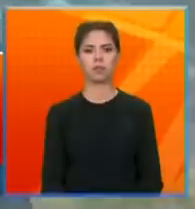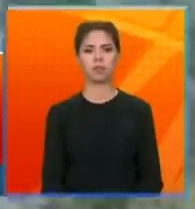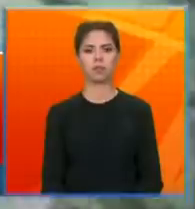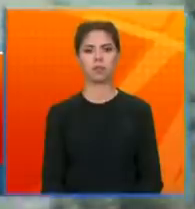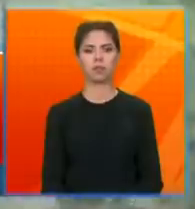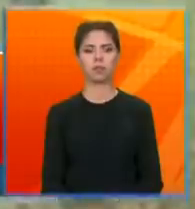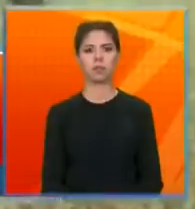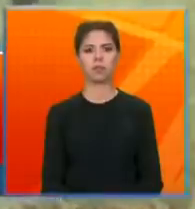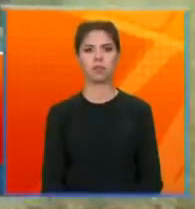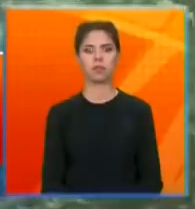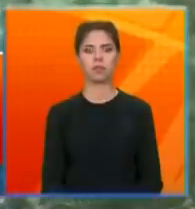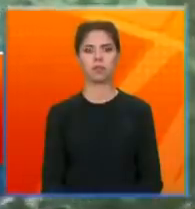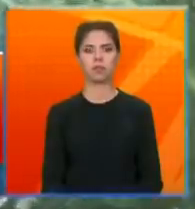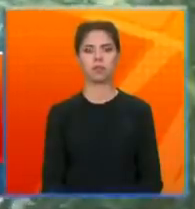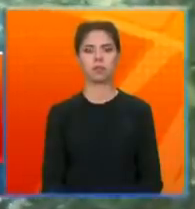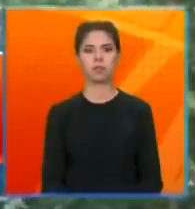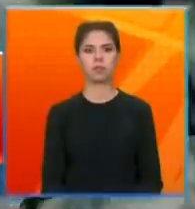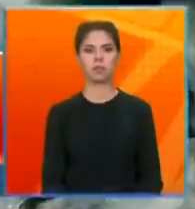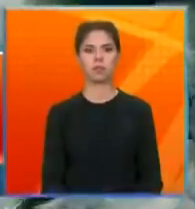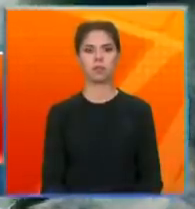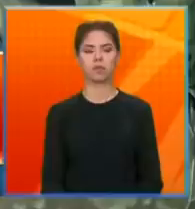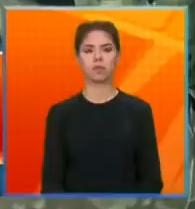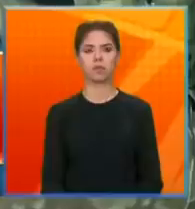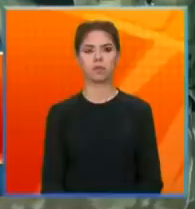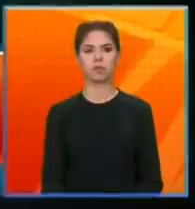Şu ana kadar teröristlerin inlerine, mağaralarına girildi.